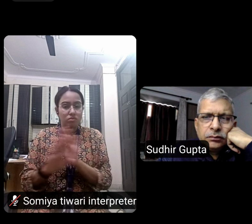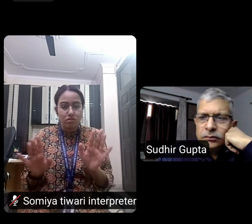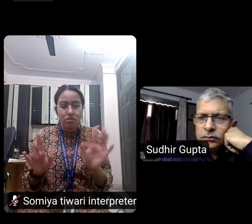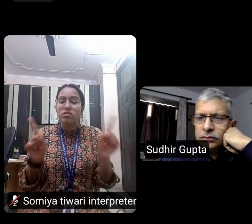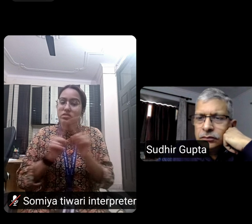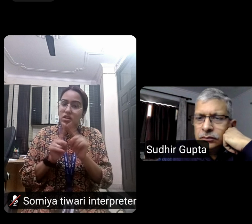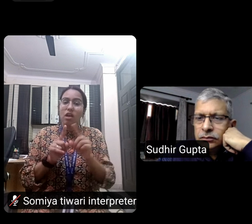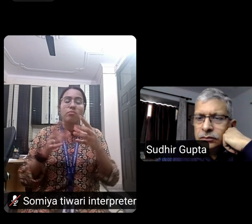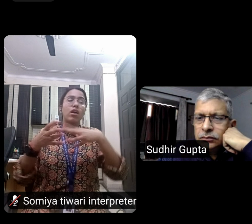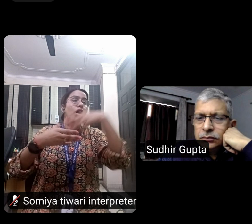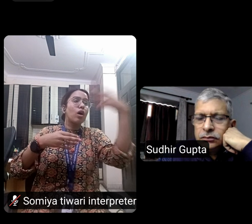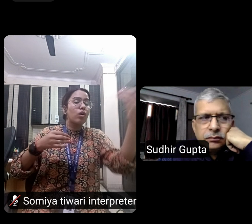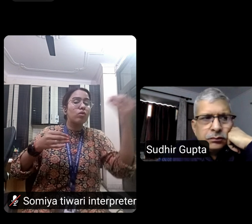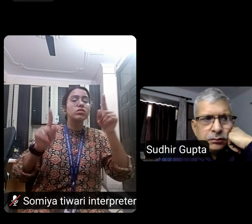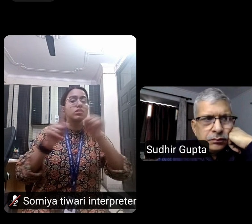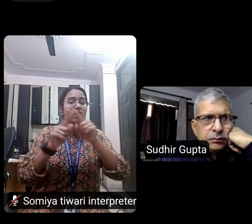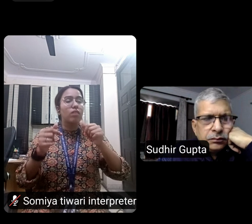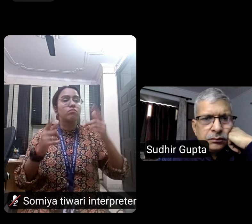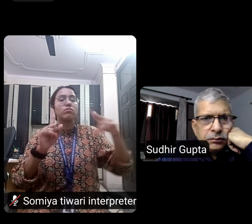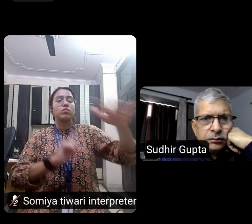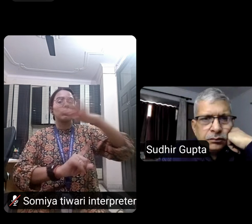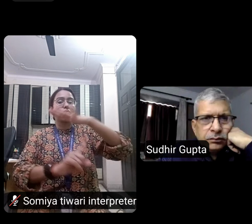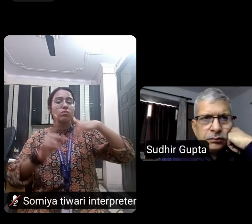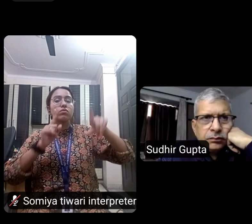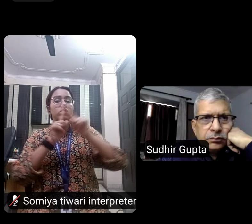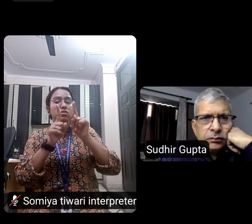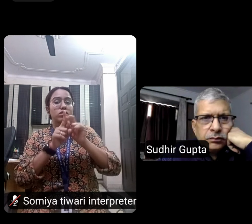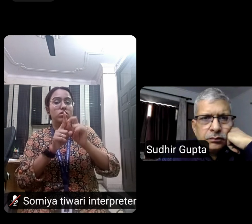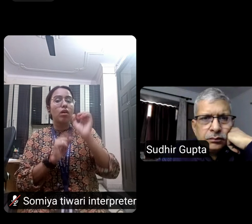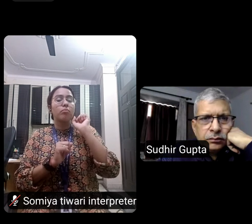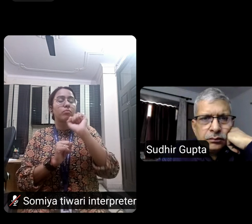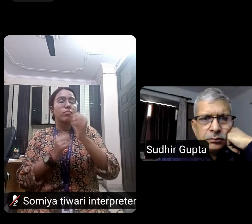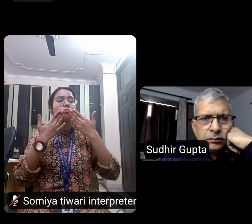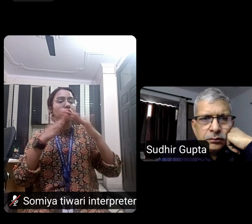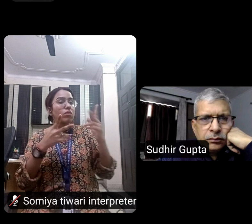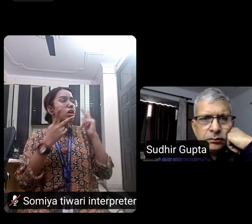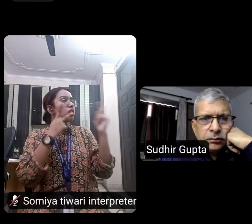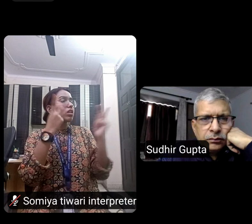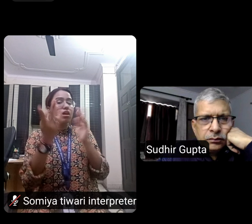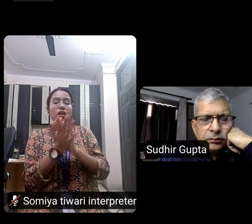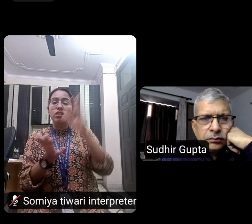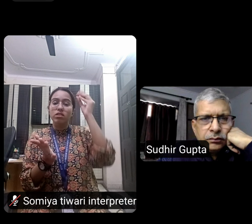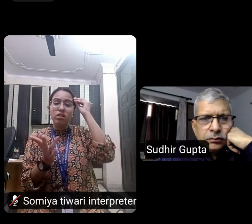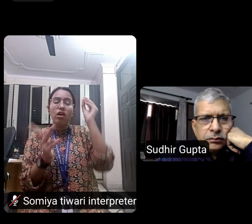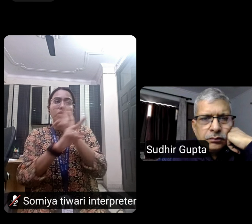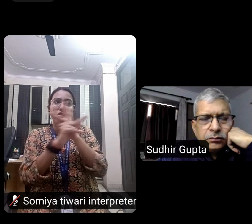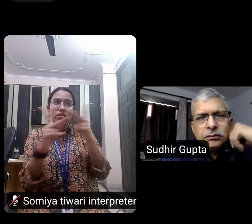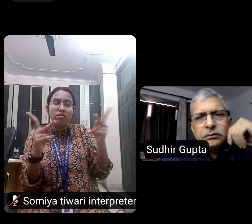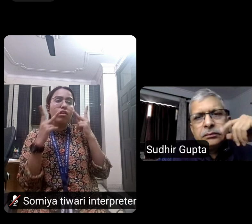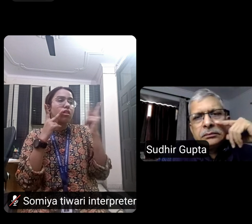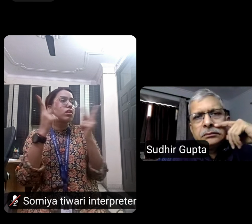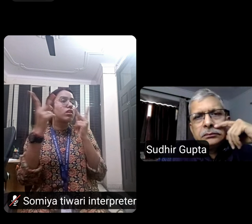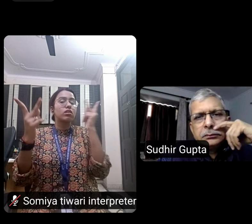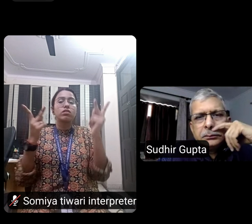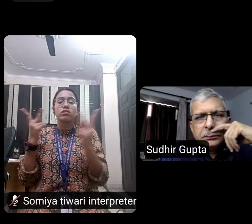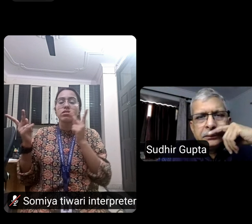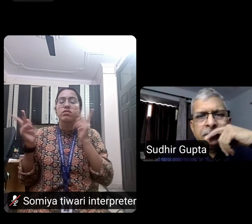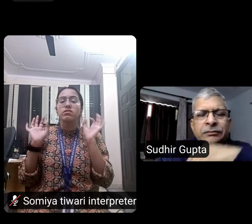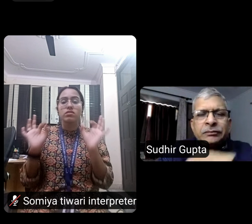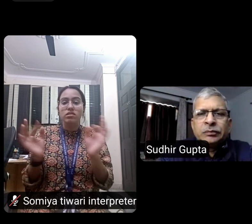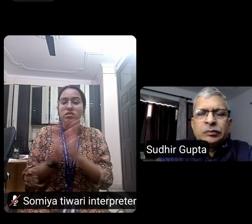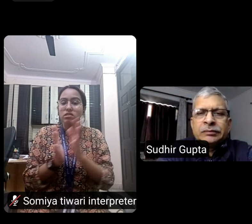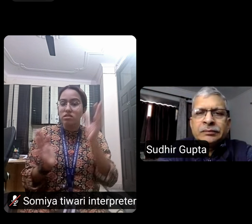भी वाकिफ करवाइए बच्चे को, तो दैट विल गिव अ प्रैक्टिकल नॉलेज एंड मीन्स लाइक बियॉन्ड द